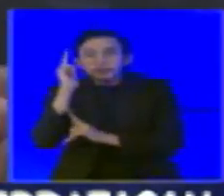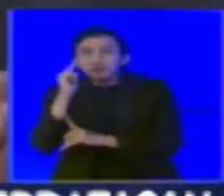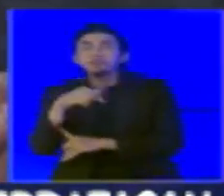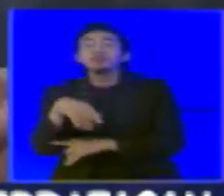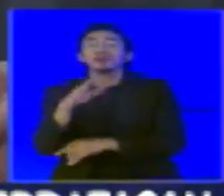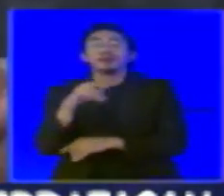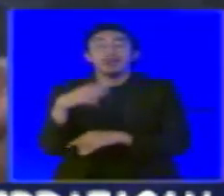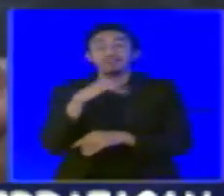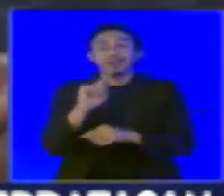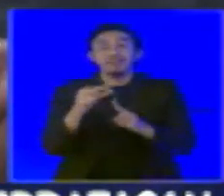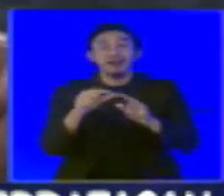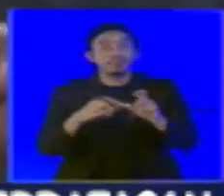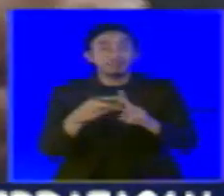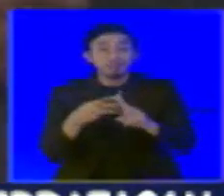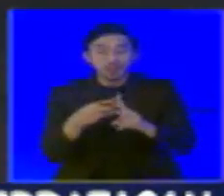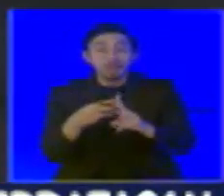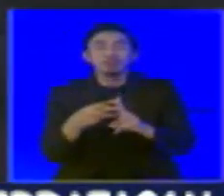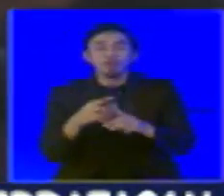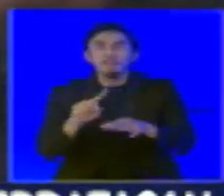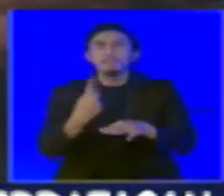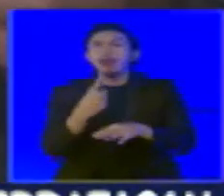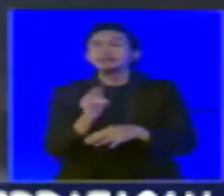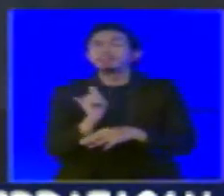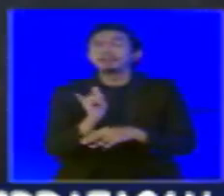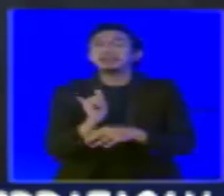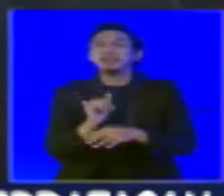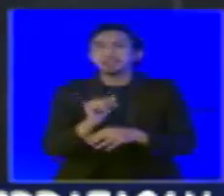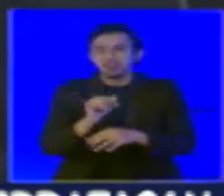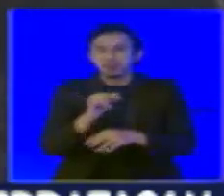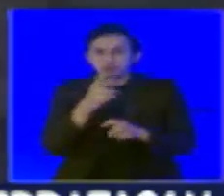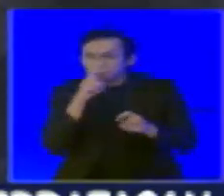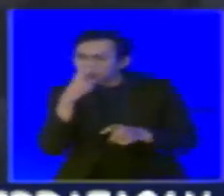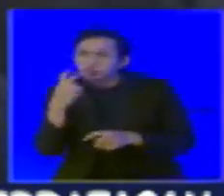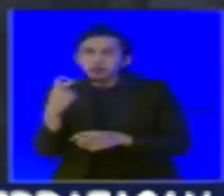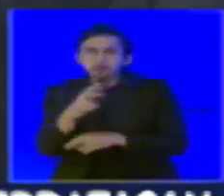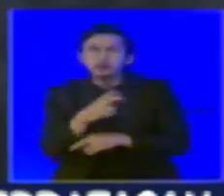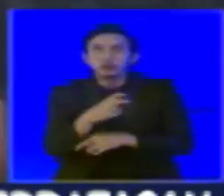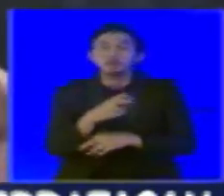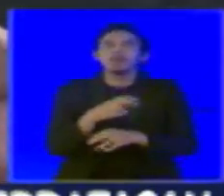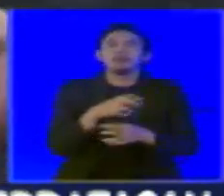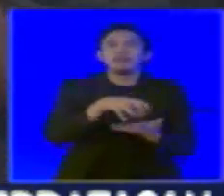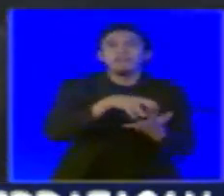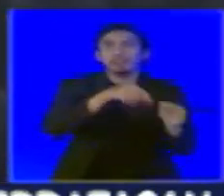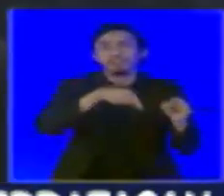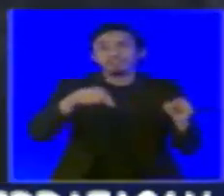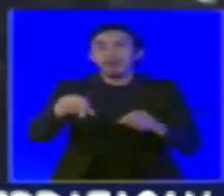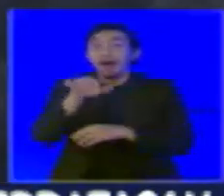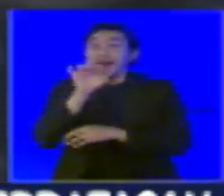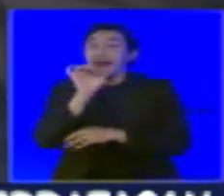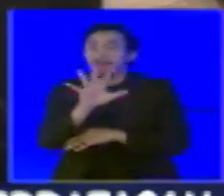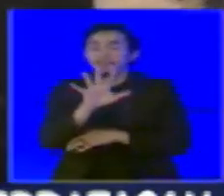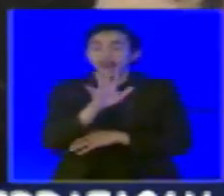berskala besar atau PSBB, aparat mulai melakukan penyekatan sekaligus pengecekan di 97 checkpoint yang tersebar di 5 kabupaten kota Bandung